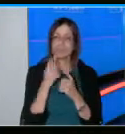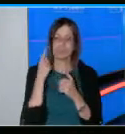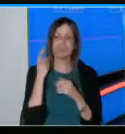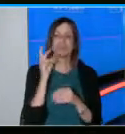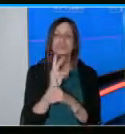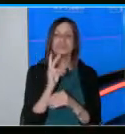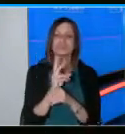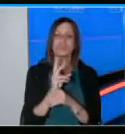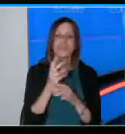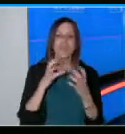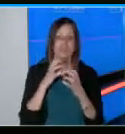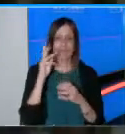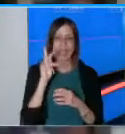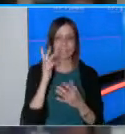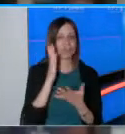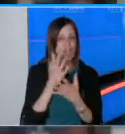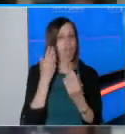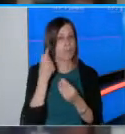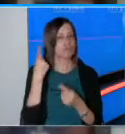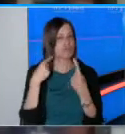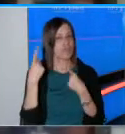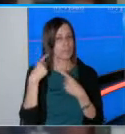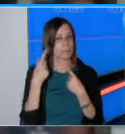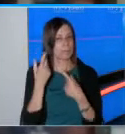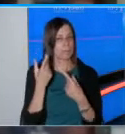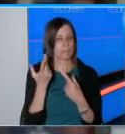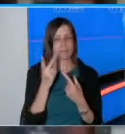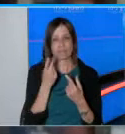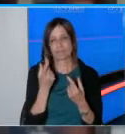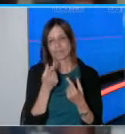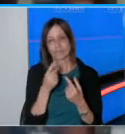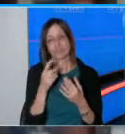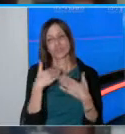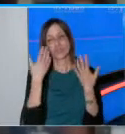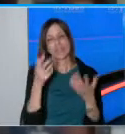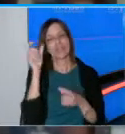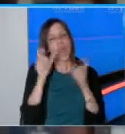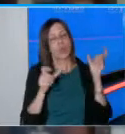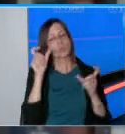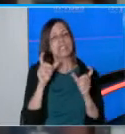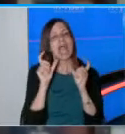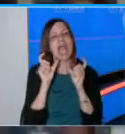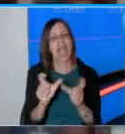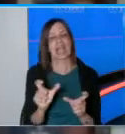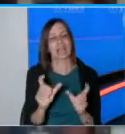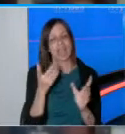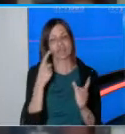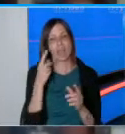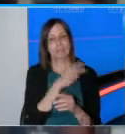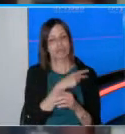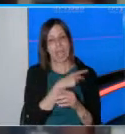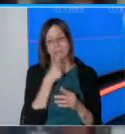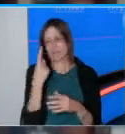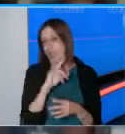השמירה בכפר קסם היא כבר נמצאת הרבה שנים שם, והיא מספקת לאוכלוסייה הגנה מסוימת, כאשר המשטרה בעצמה לא